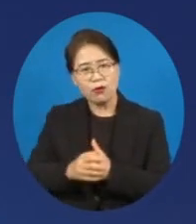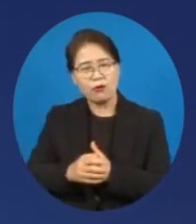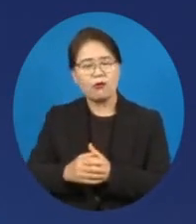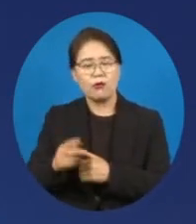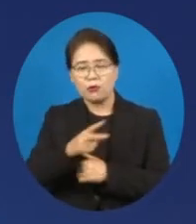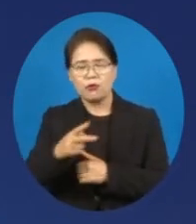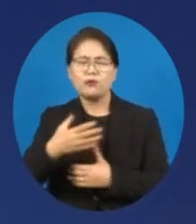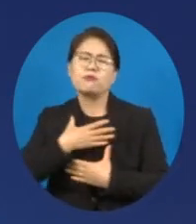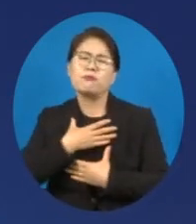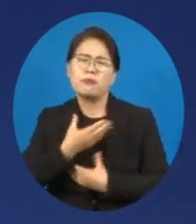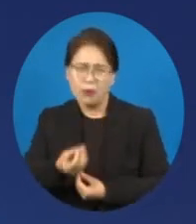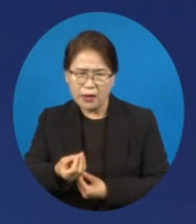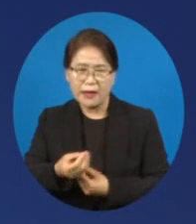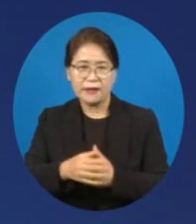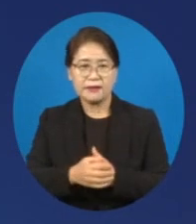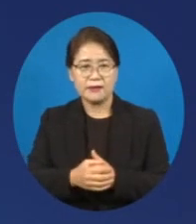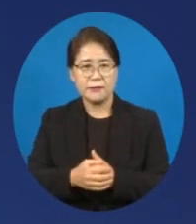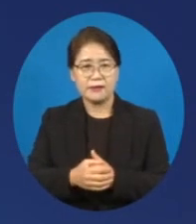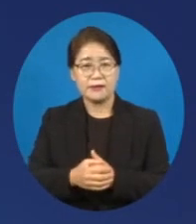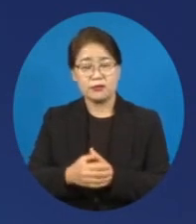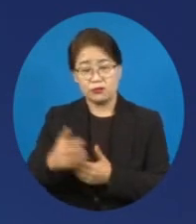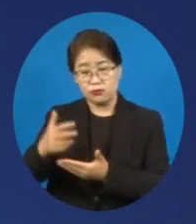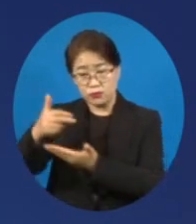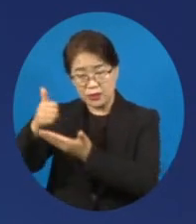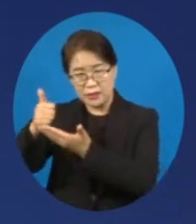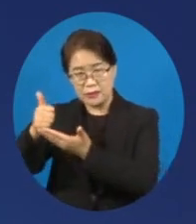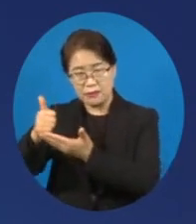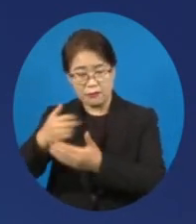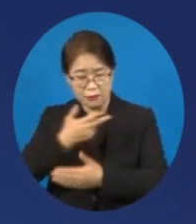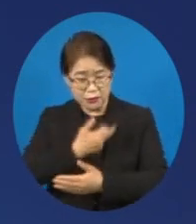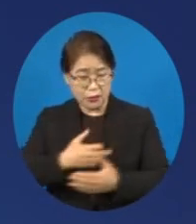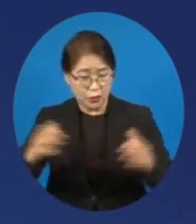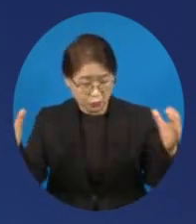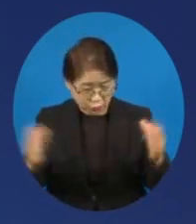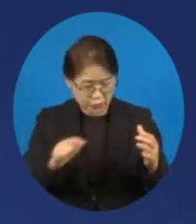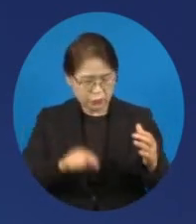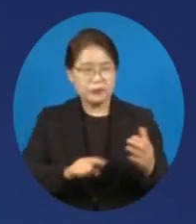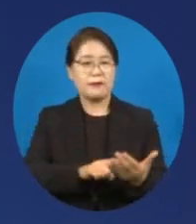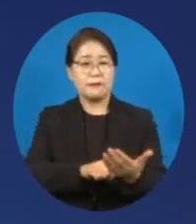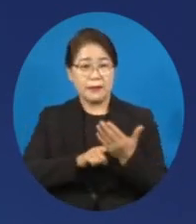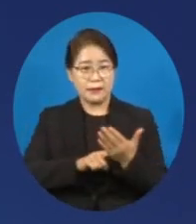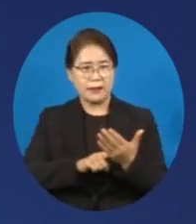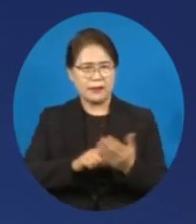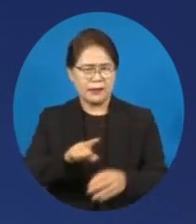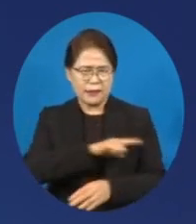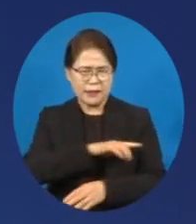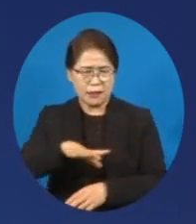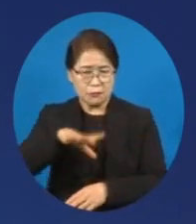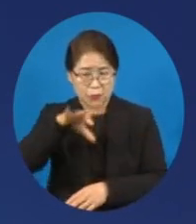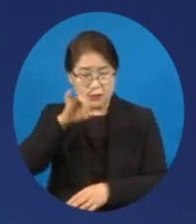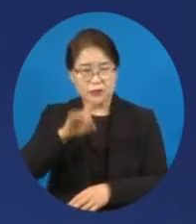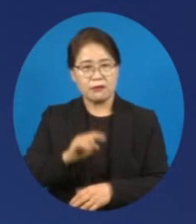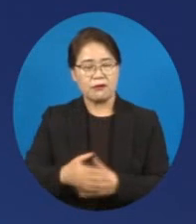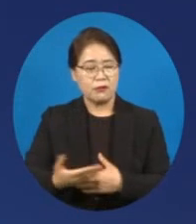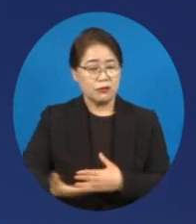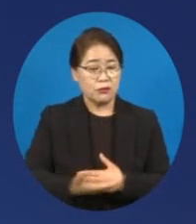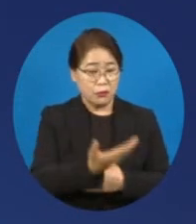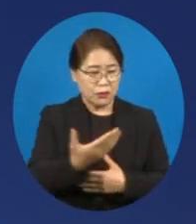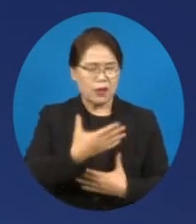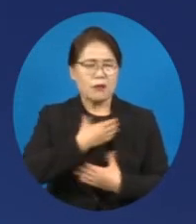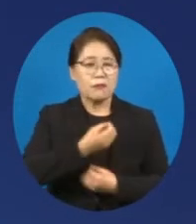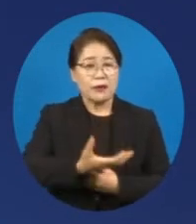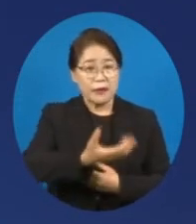평안입니다 그래서 부활하신 주님은 제자들이 모여 있는 그곳에 나타나셔서 가장 먼저 너희에게